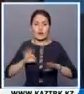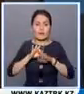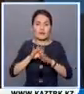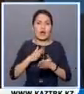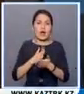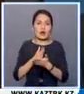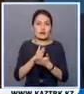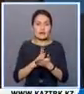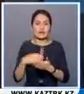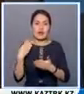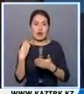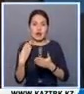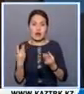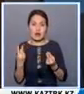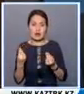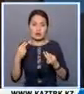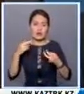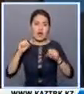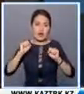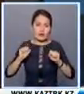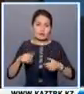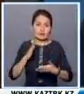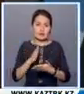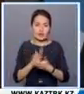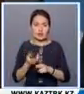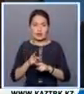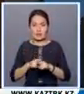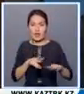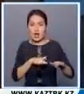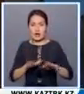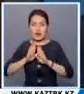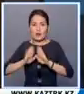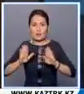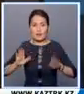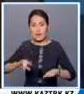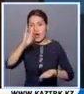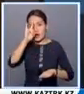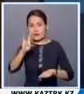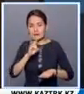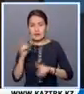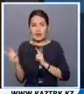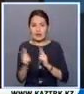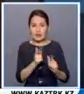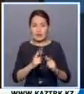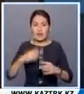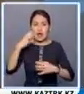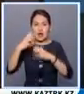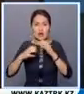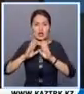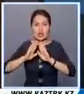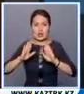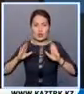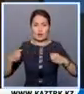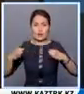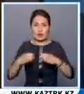өткізудегі саяси, қаржылай тағы басқа мүмкіндіктерін саралап көрдік. Сапар соңында шараны өткізуге Қазақстанның дайындығы жайлы халықаралық